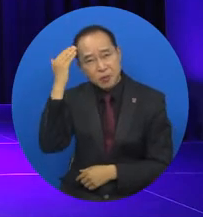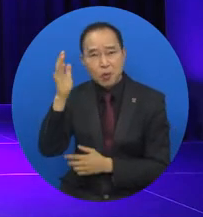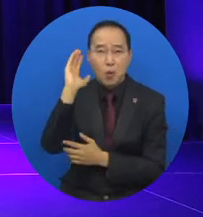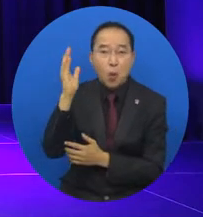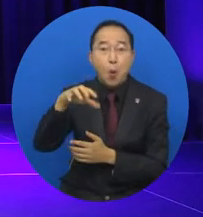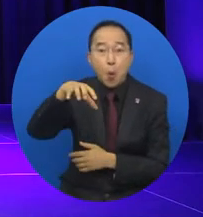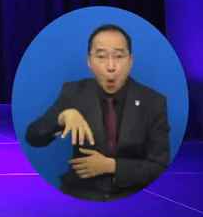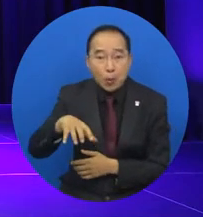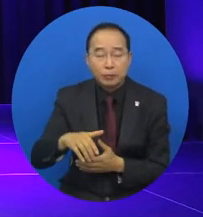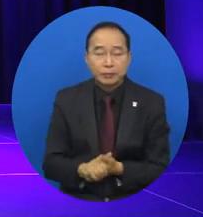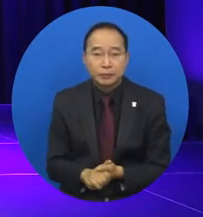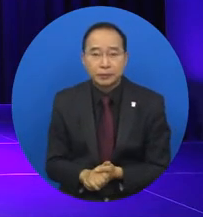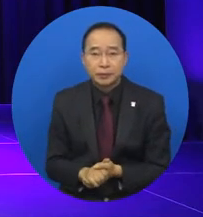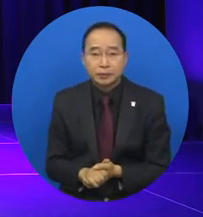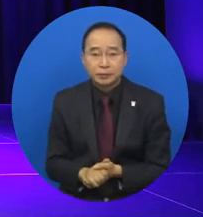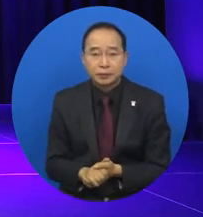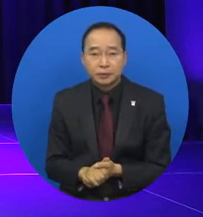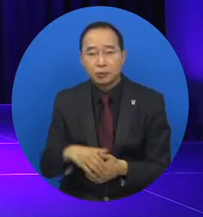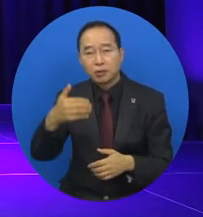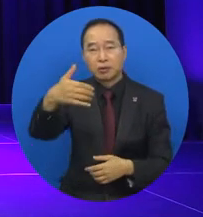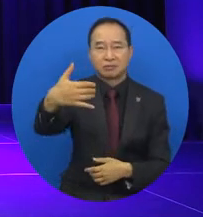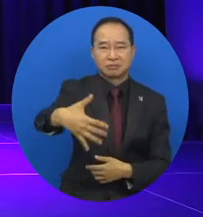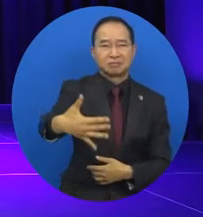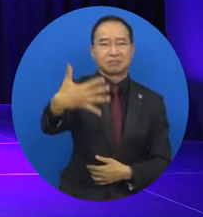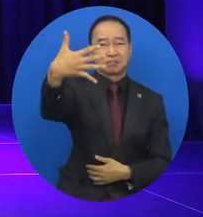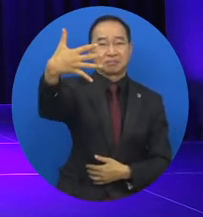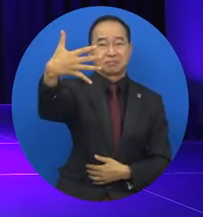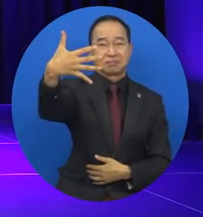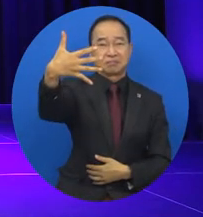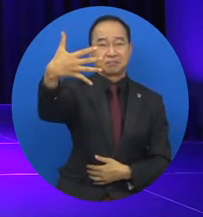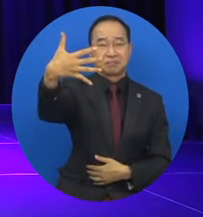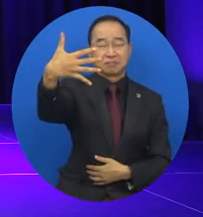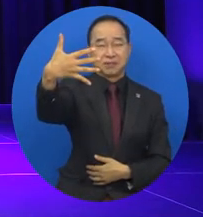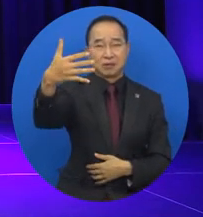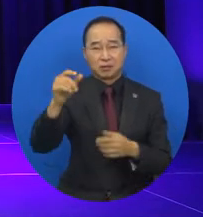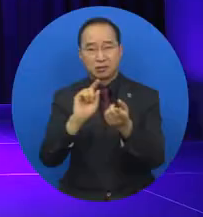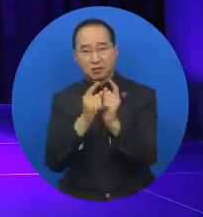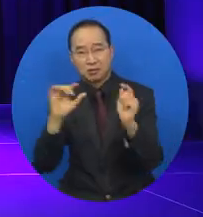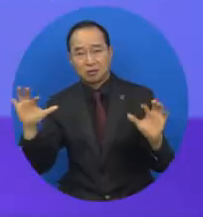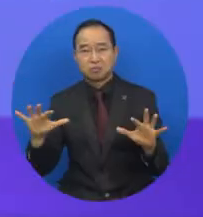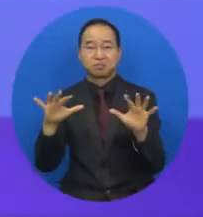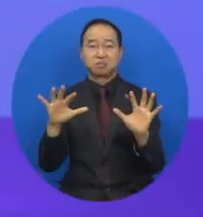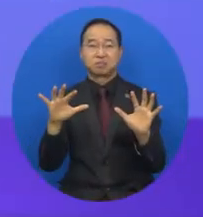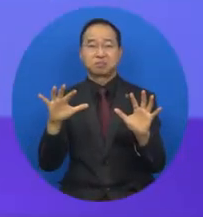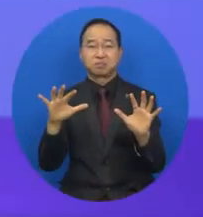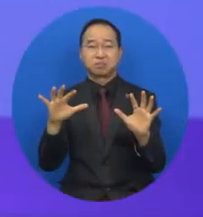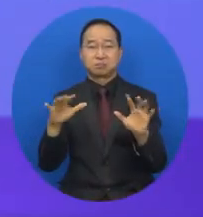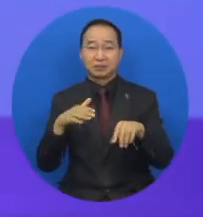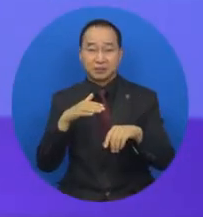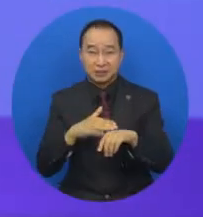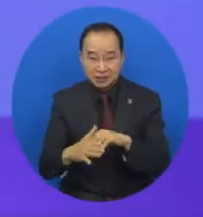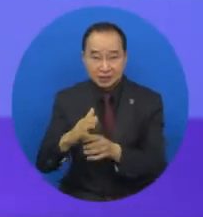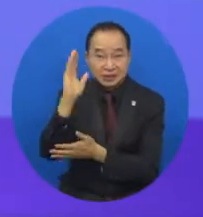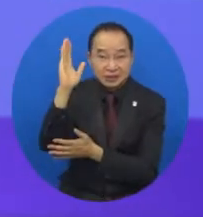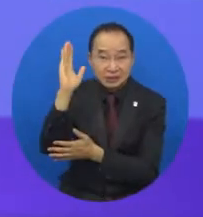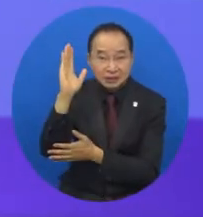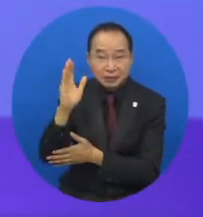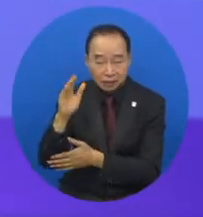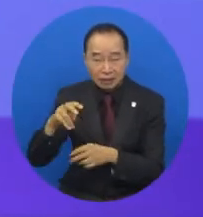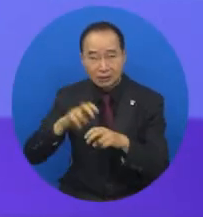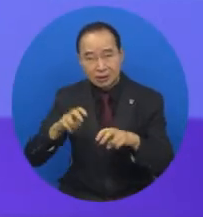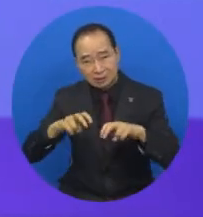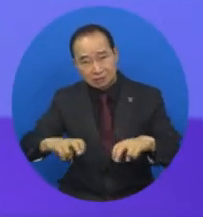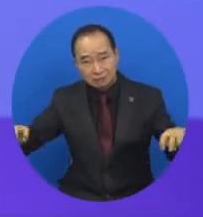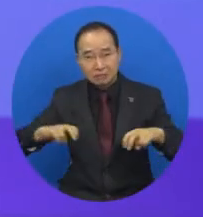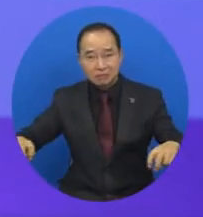보통 심포지엄의 장소는 스크린을 마주 보고요. 모두가 그쪽을 향해